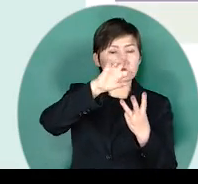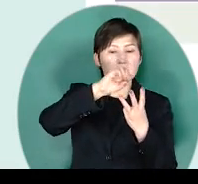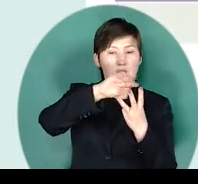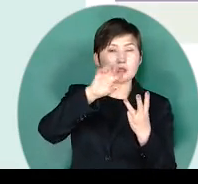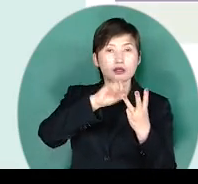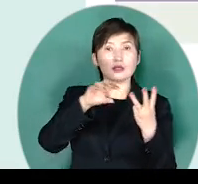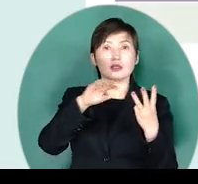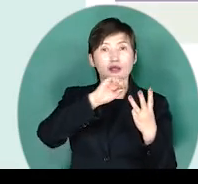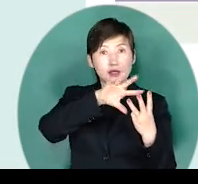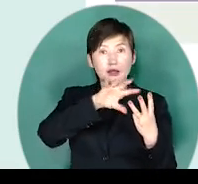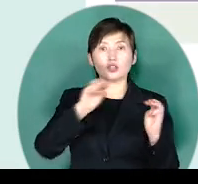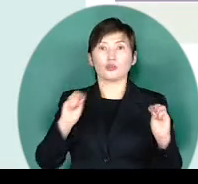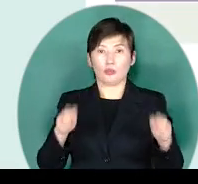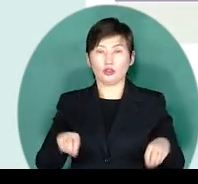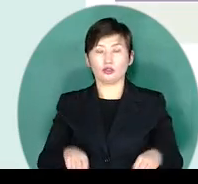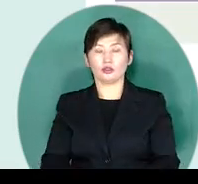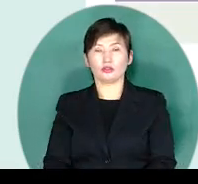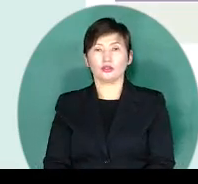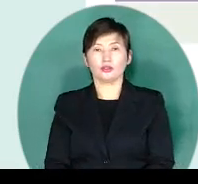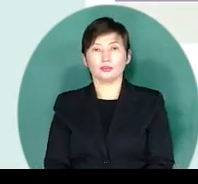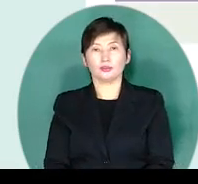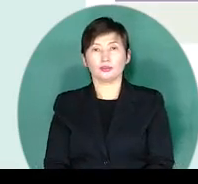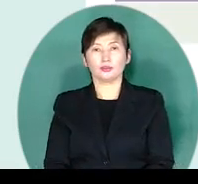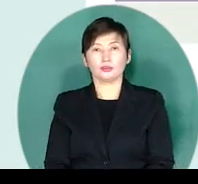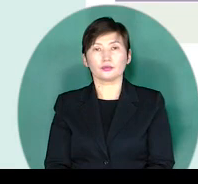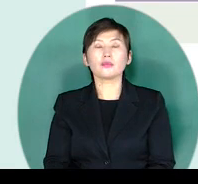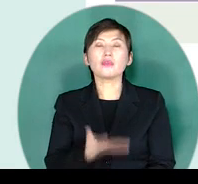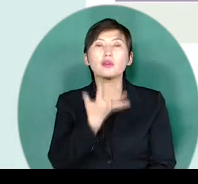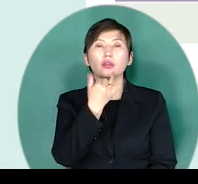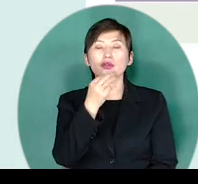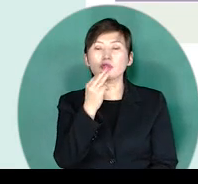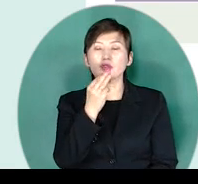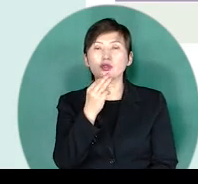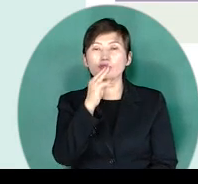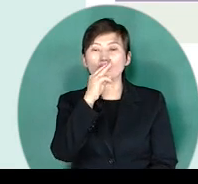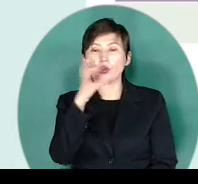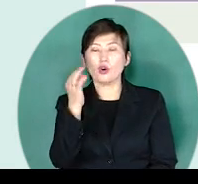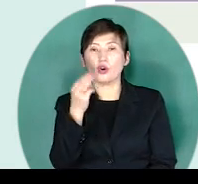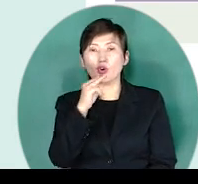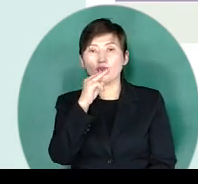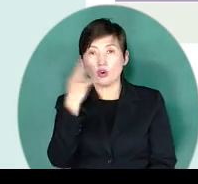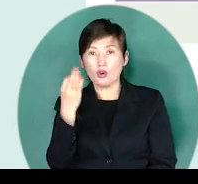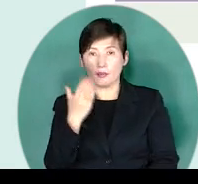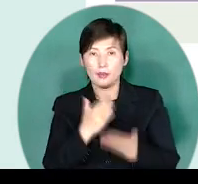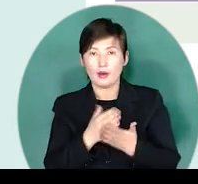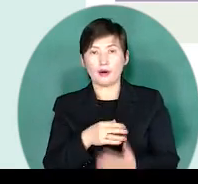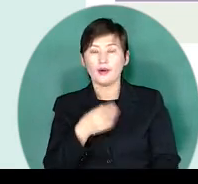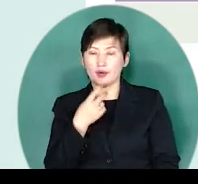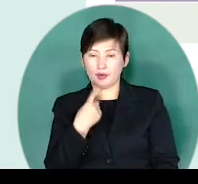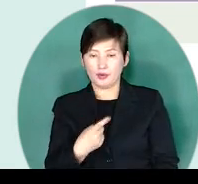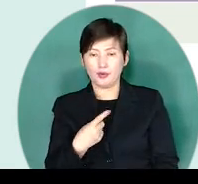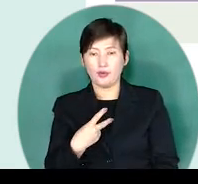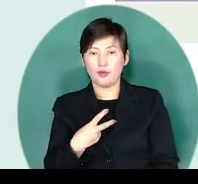За, 1-жийн оронд бүгдээрээ харцгаая, яаж бүрддгийг харъя. Энд хэдэн ширхэг шоо байна вэ? 1 ширхэг шоо байна. За, тоолъё.